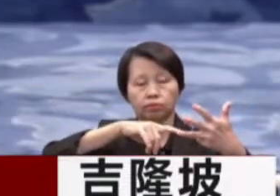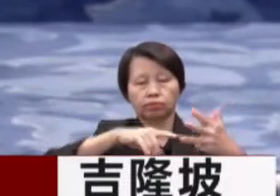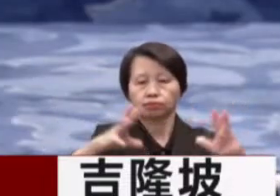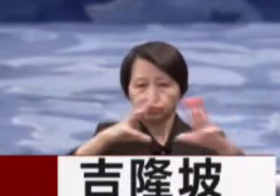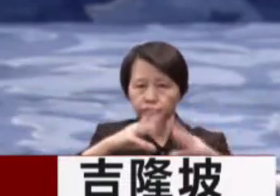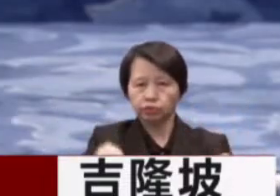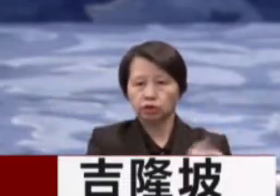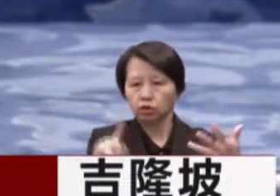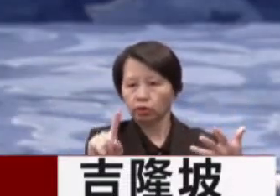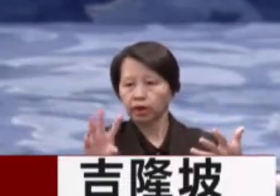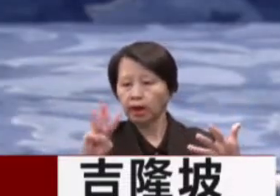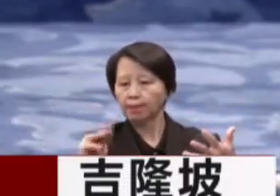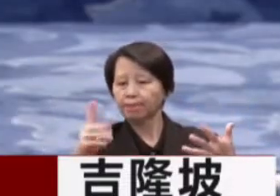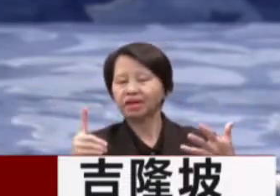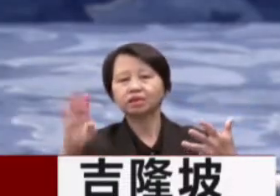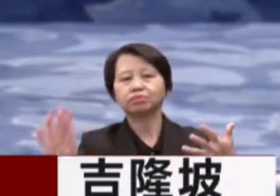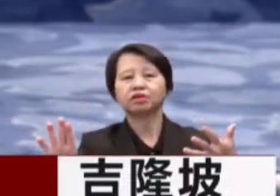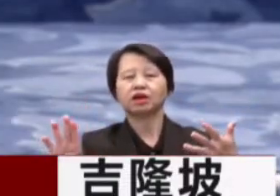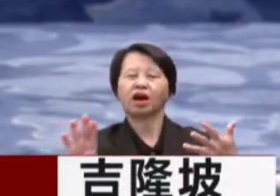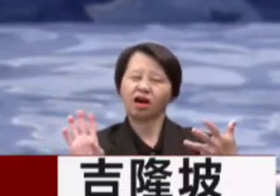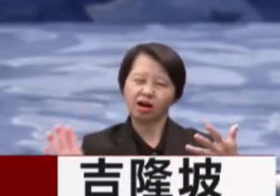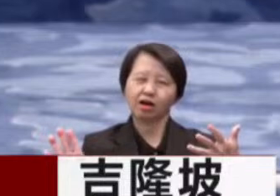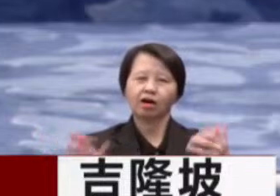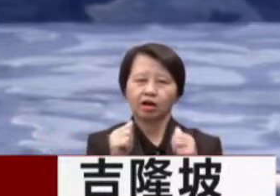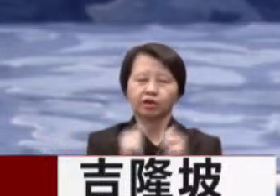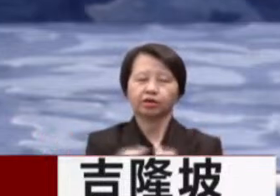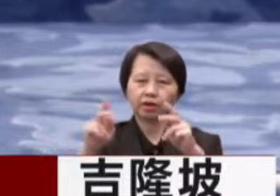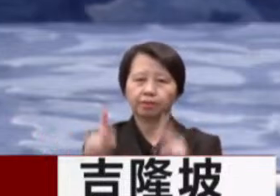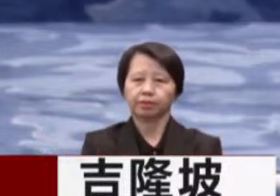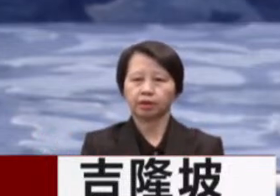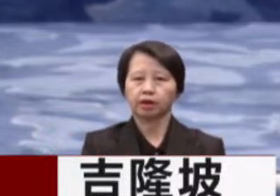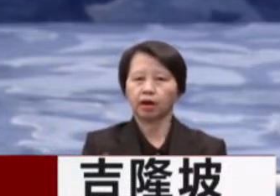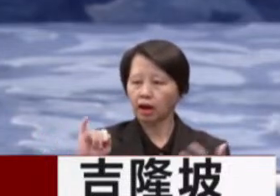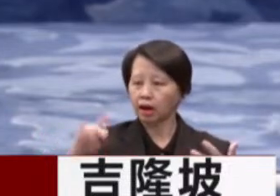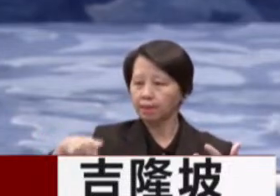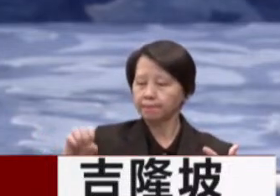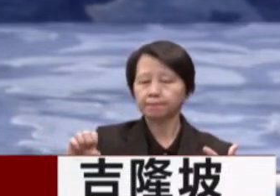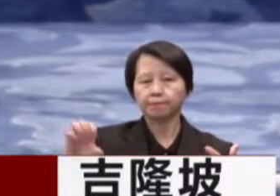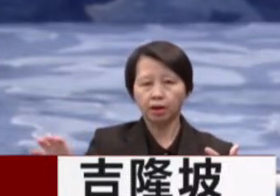Penyelesaian 1MDB dengan pihak EIPIC